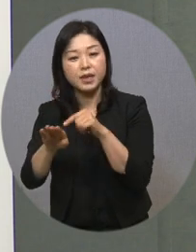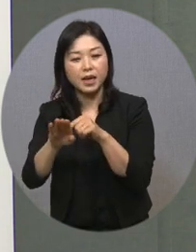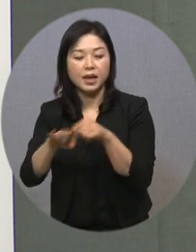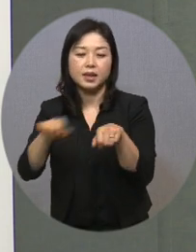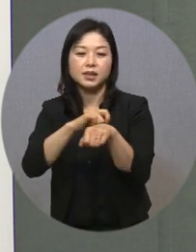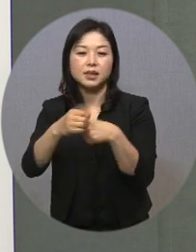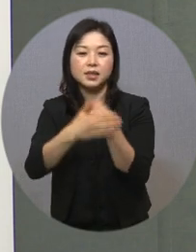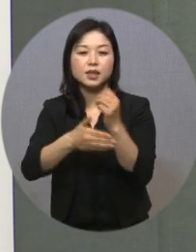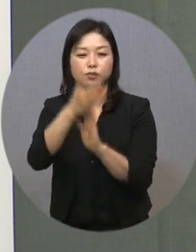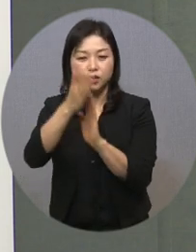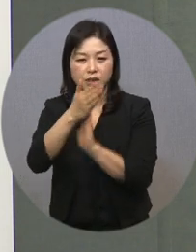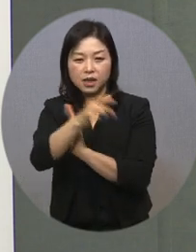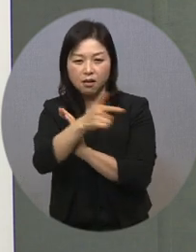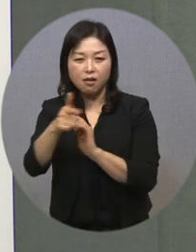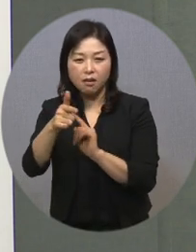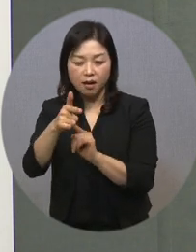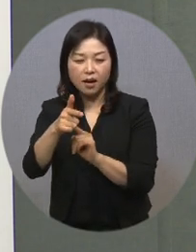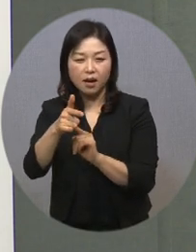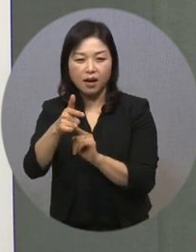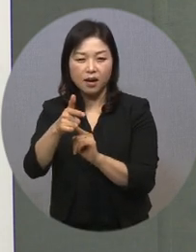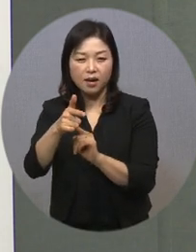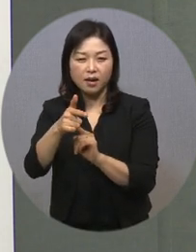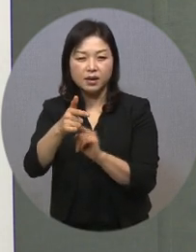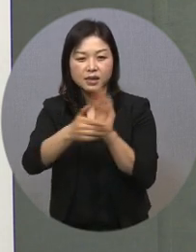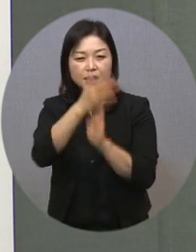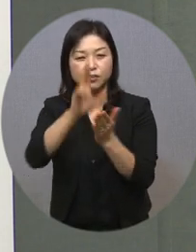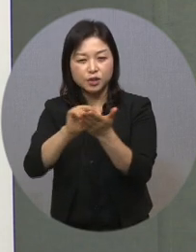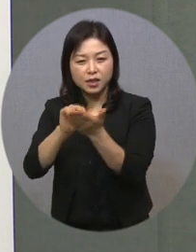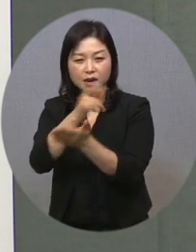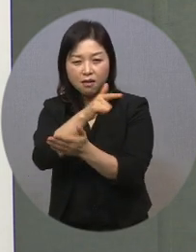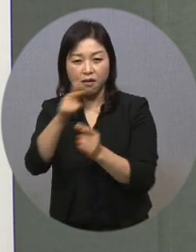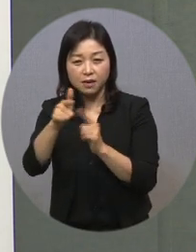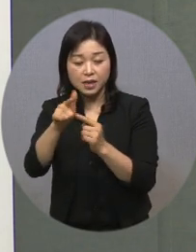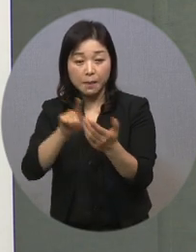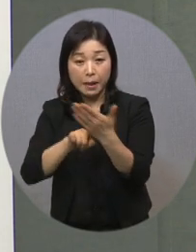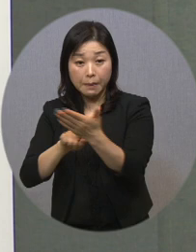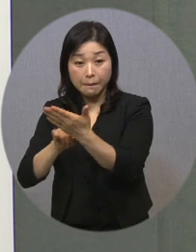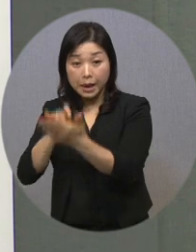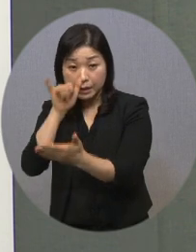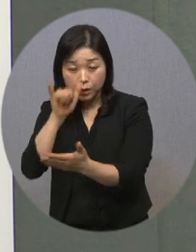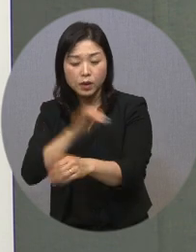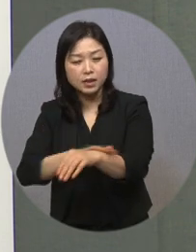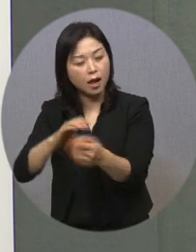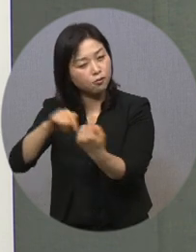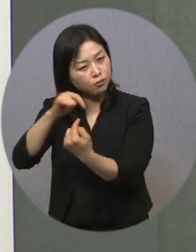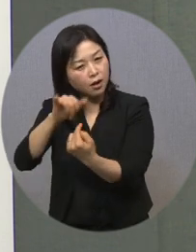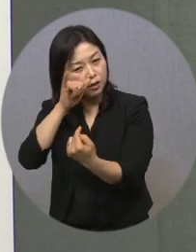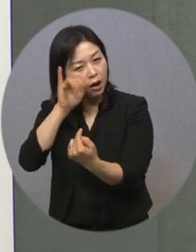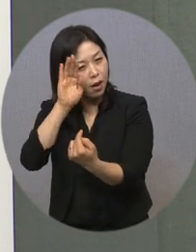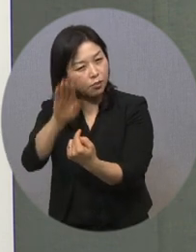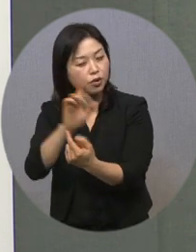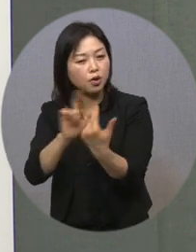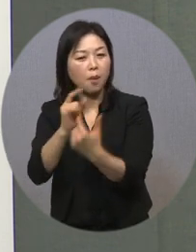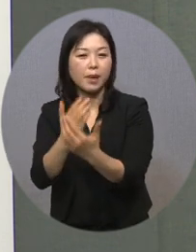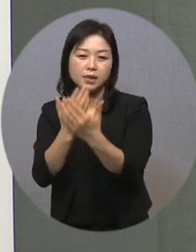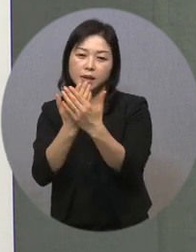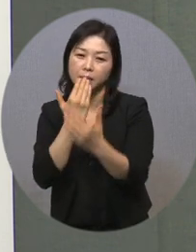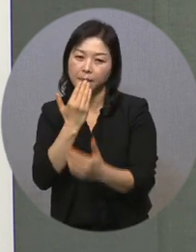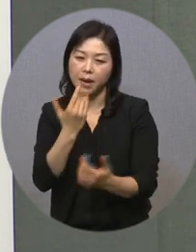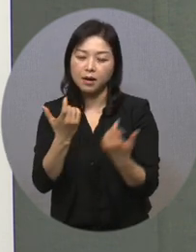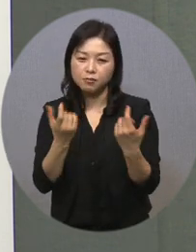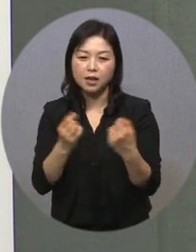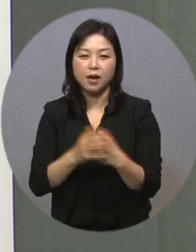특례시의 문제점이 두드러질 거고 또 잘하고 있는 것이구나 하는 발전의 여지를 볼 수도 있는